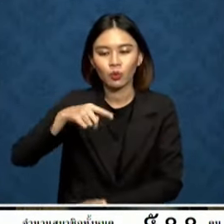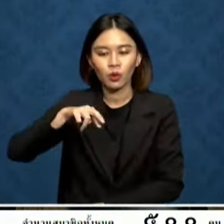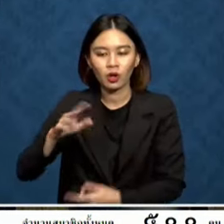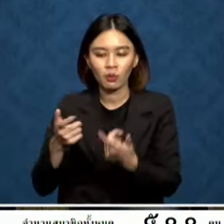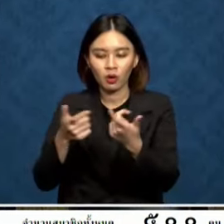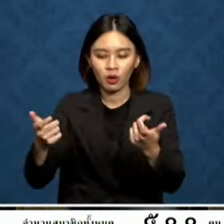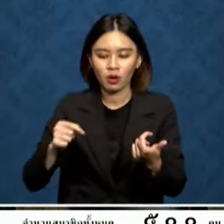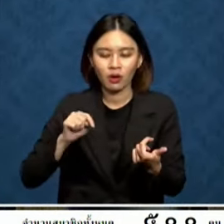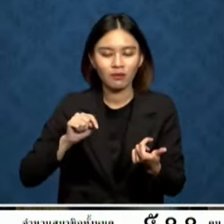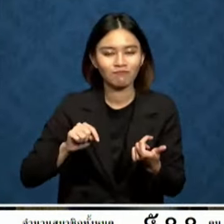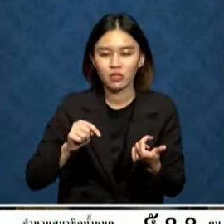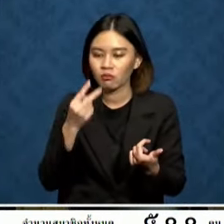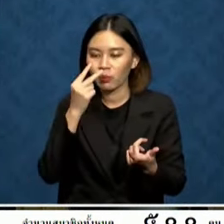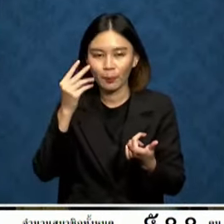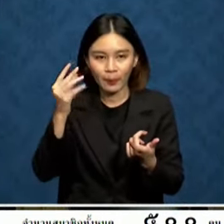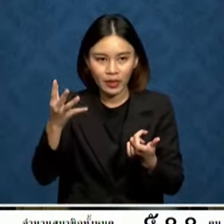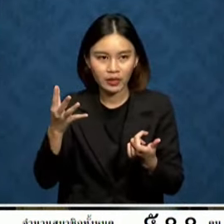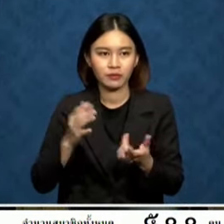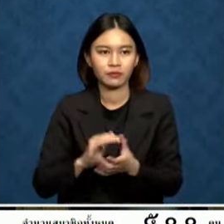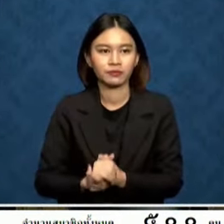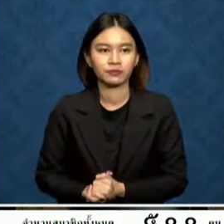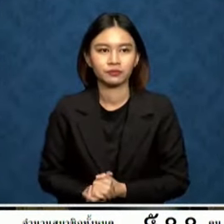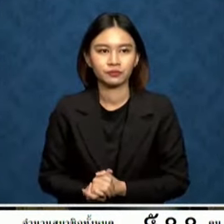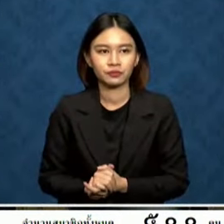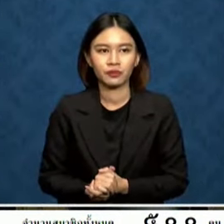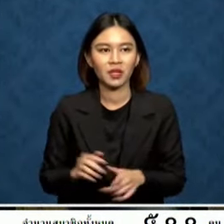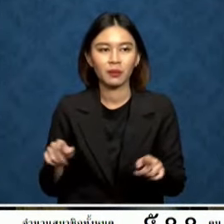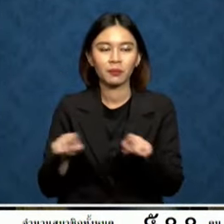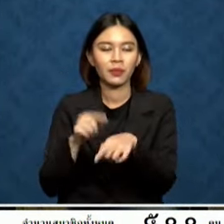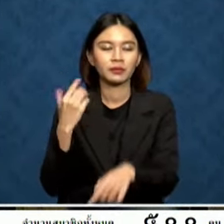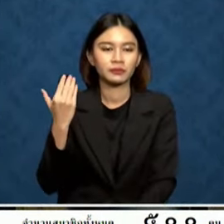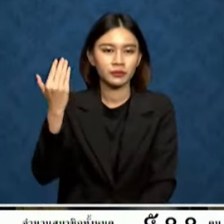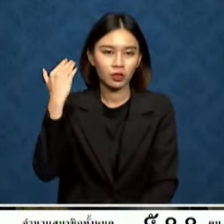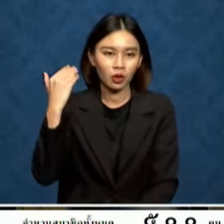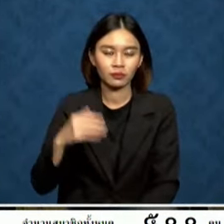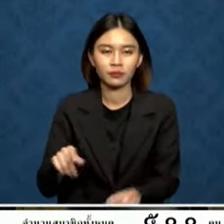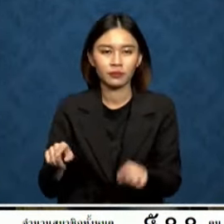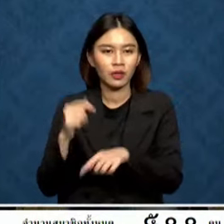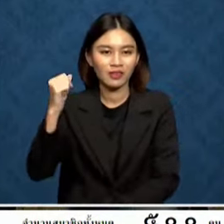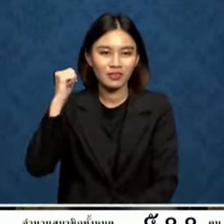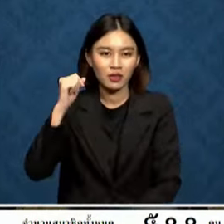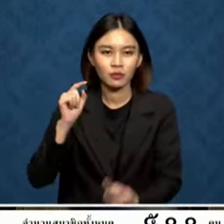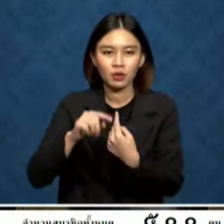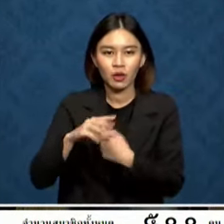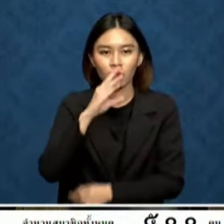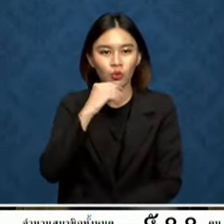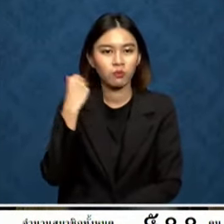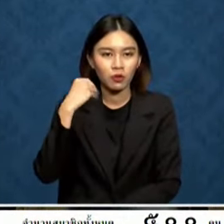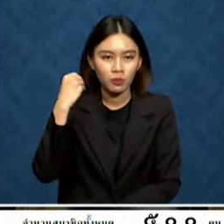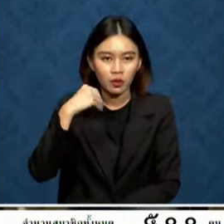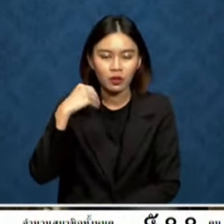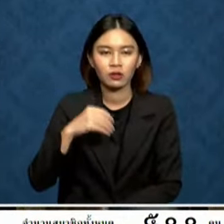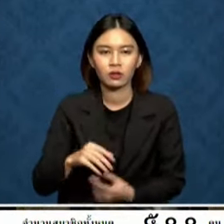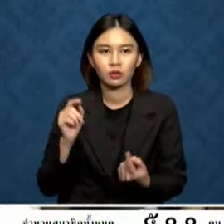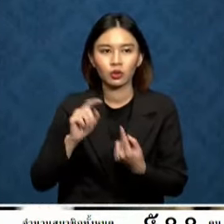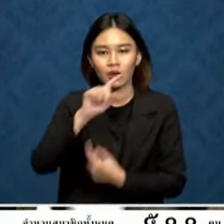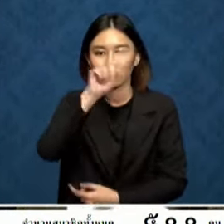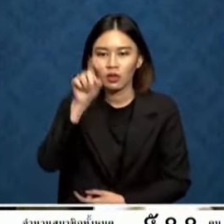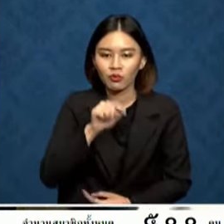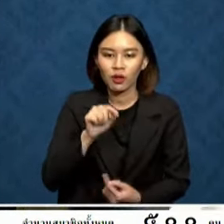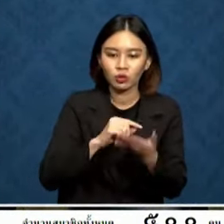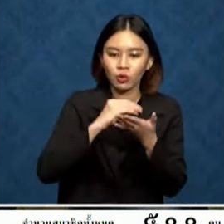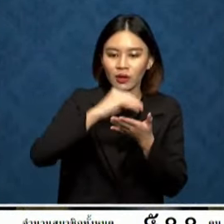งบประมาณรายจ่ายประจำปีฉบับนี้เหมือนเดิมไม่ว่าจะเป็นโจทย์ที่เราพูดกันเยอะครับโจทย์เรื่องการ